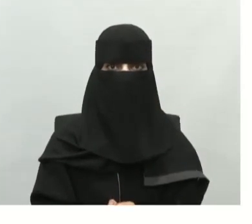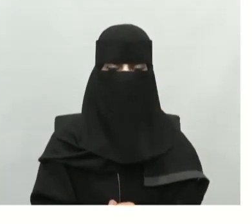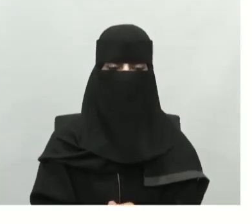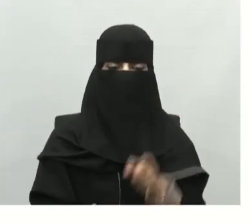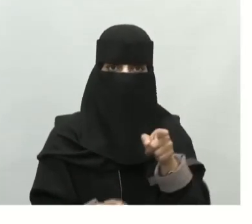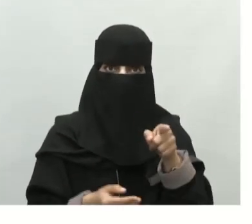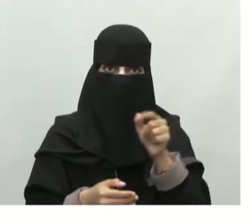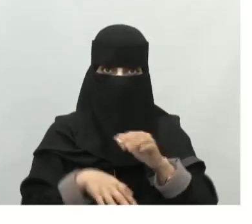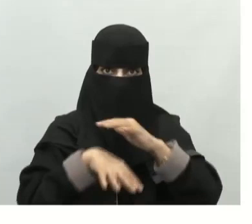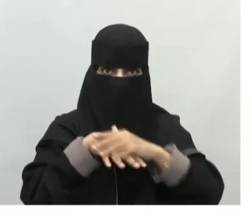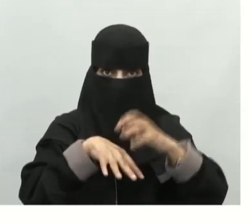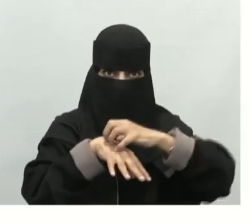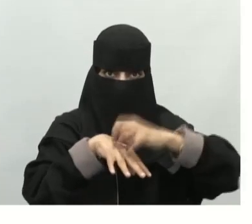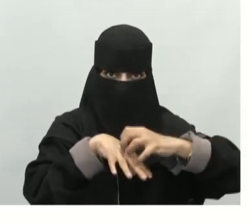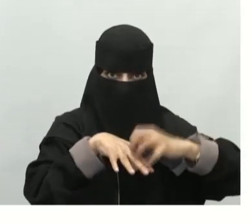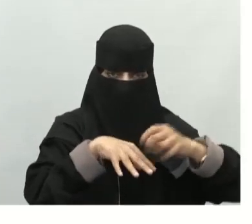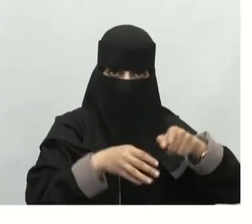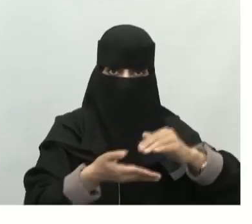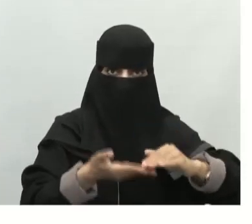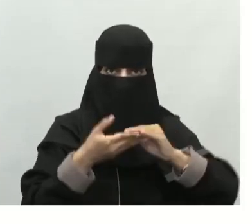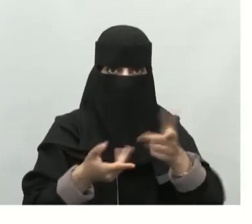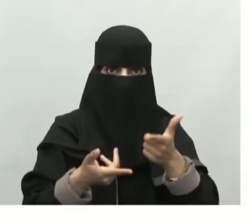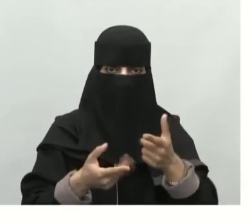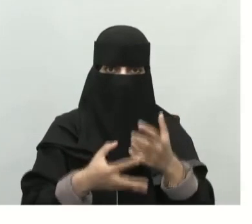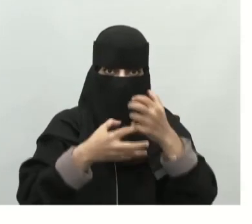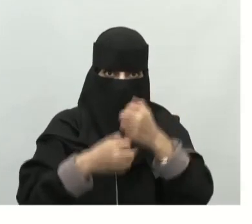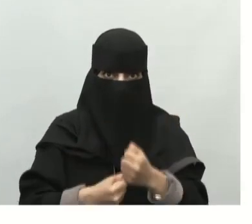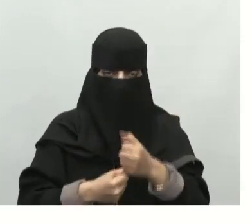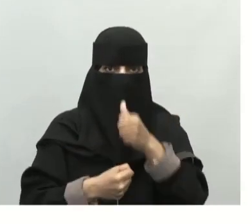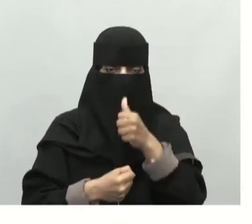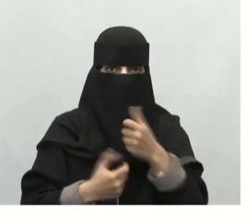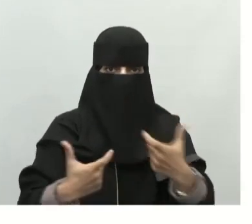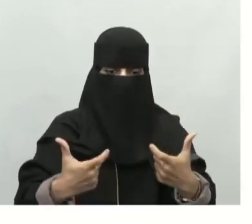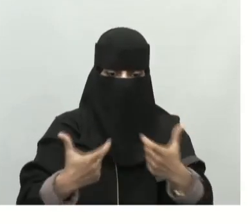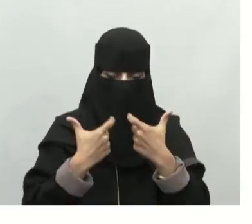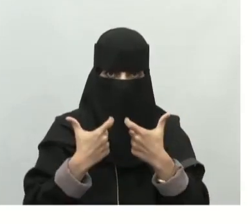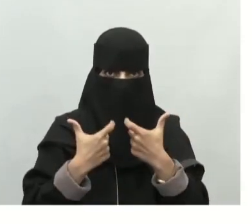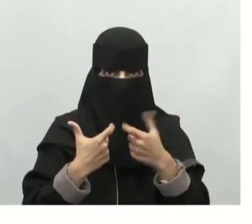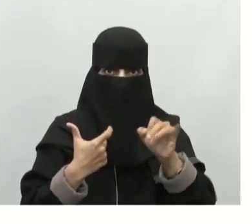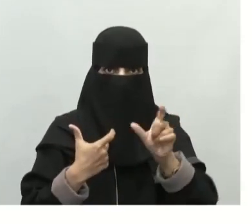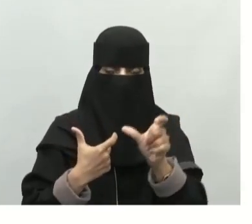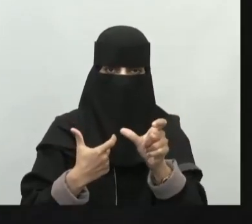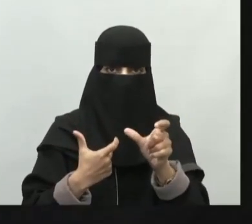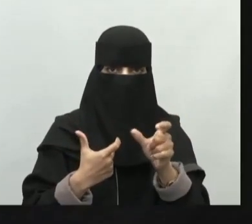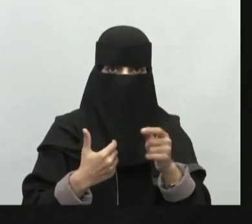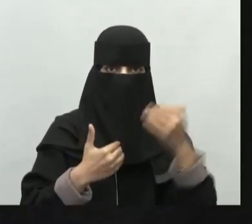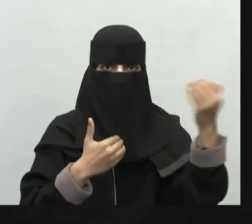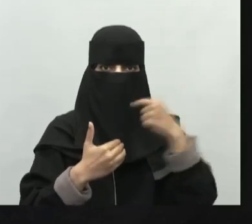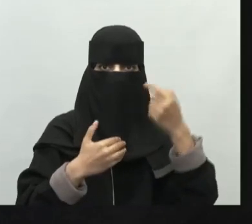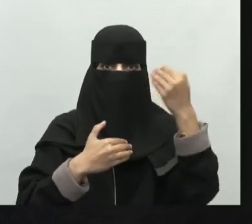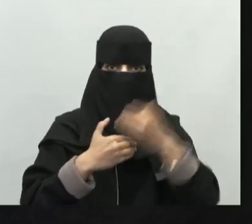الحراشف تقلل فقدان الماء ويحميها من الاصابات